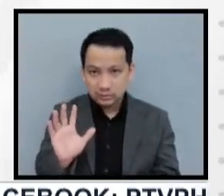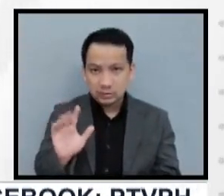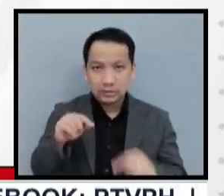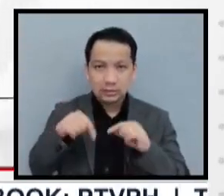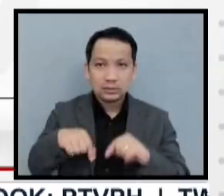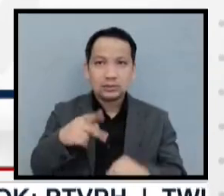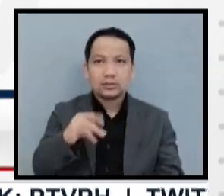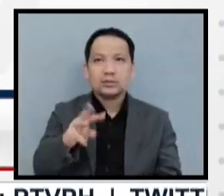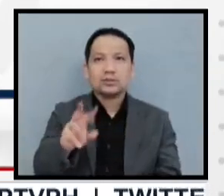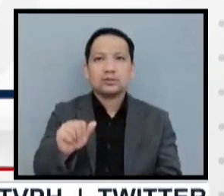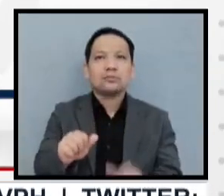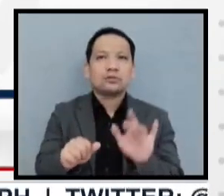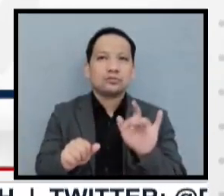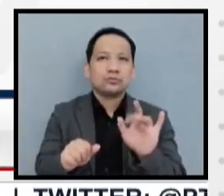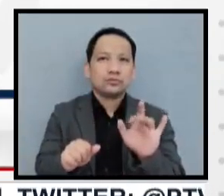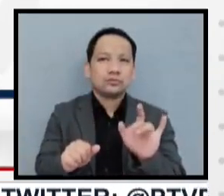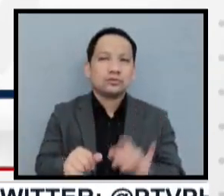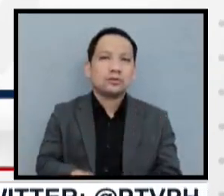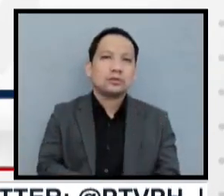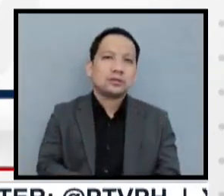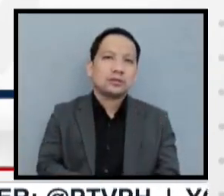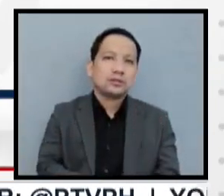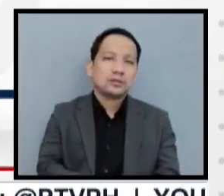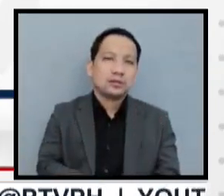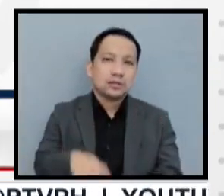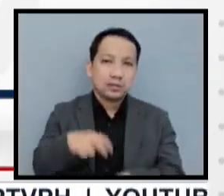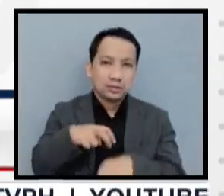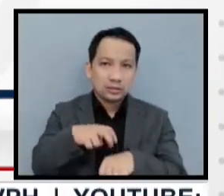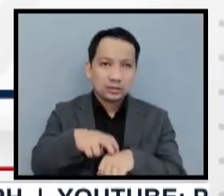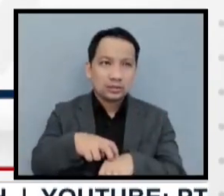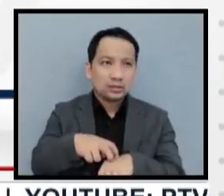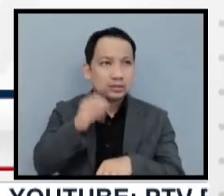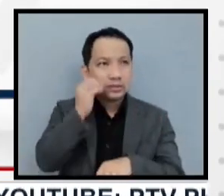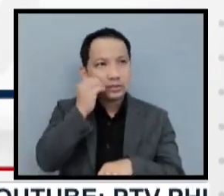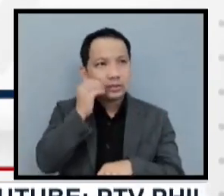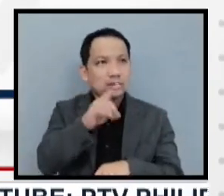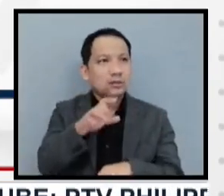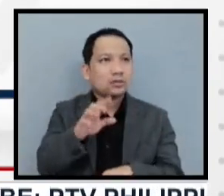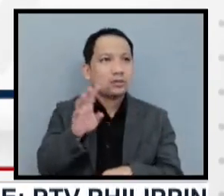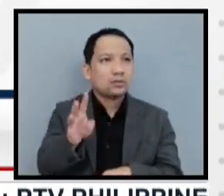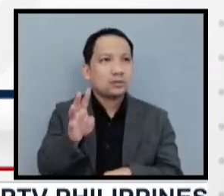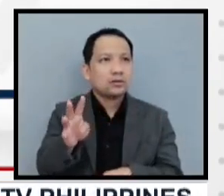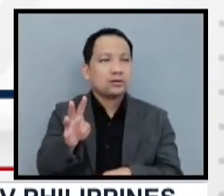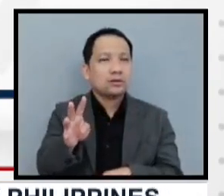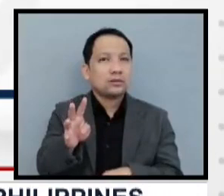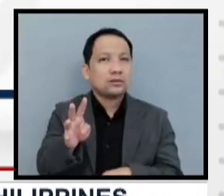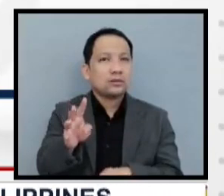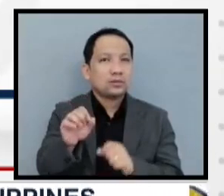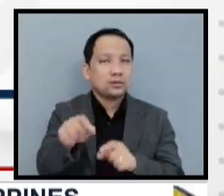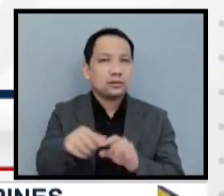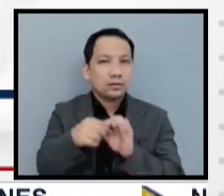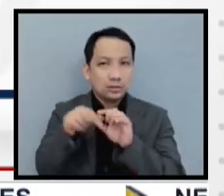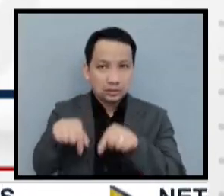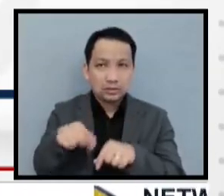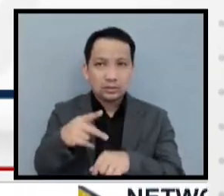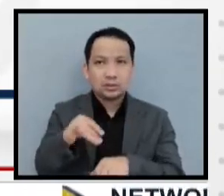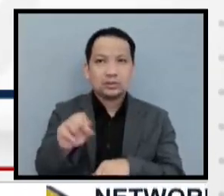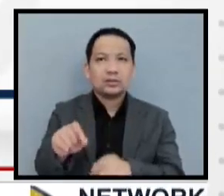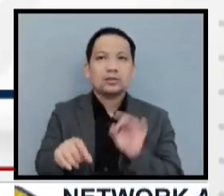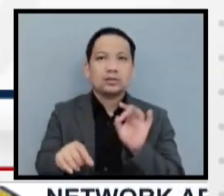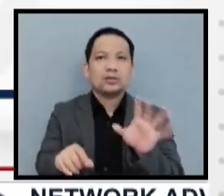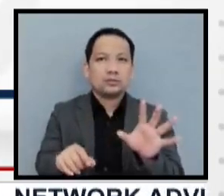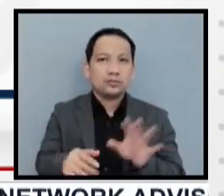ay 25 pesos lang. Ang patatas at sibuyas na 140 pesos ang kilo sa palengke, dito sa Kadiwa 85 pesos